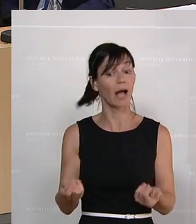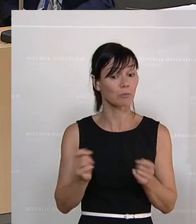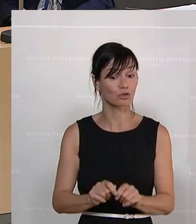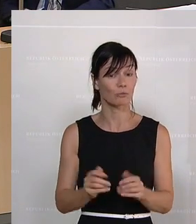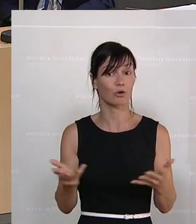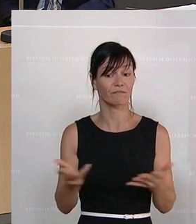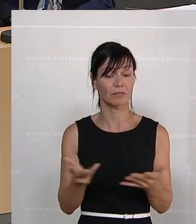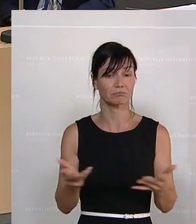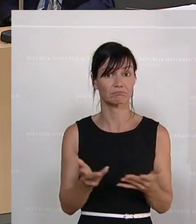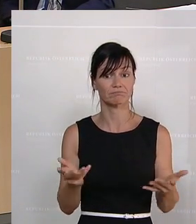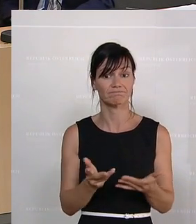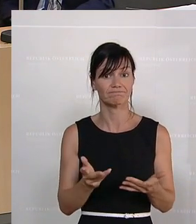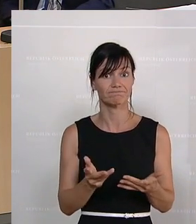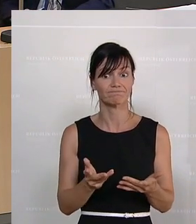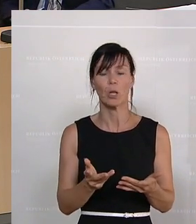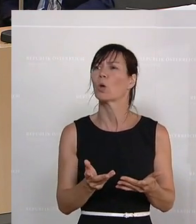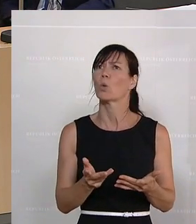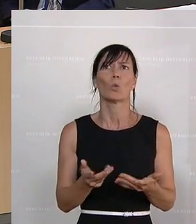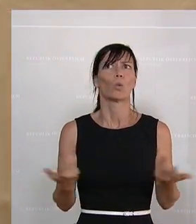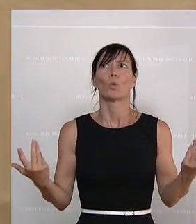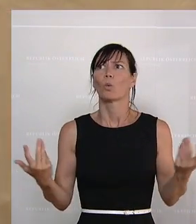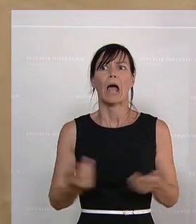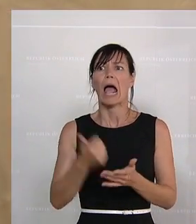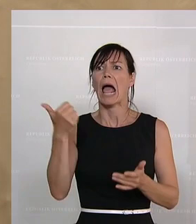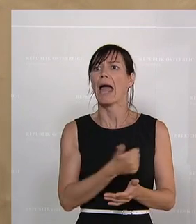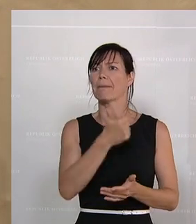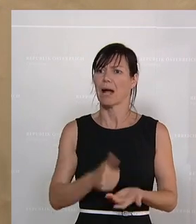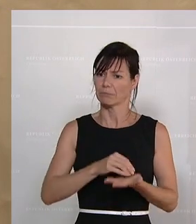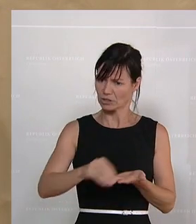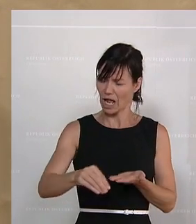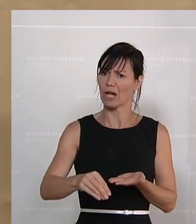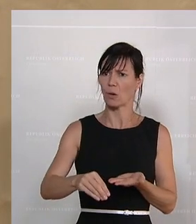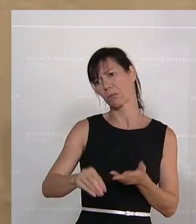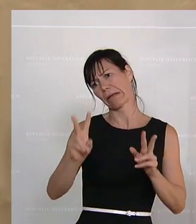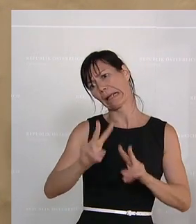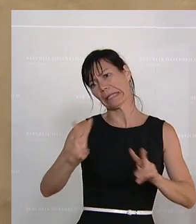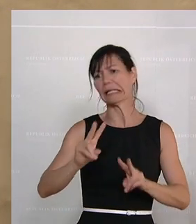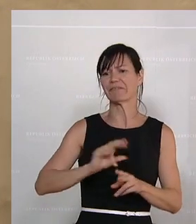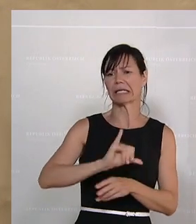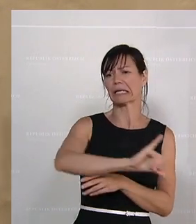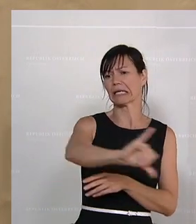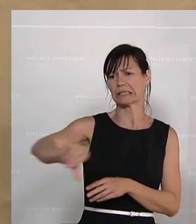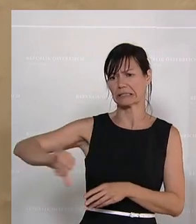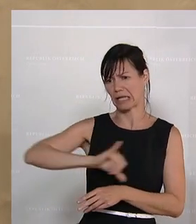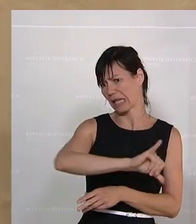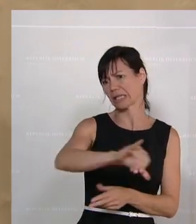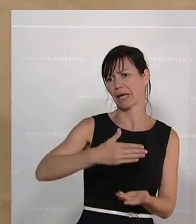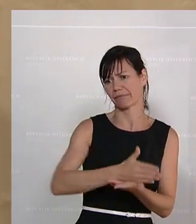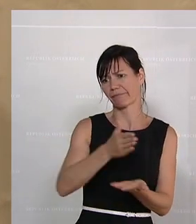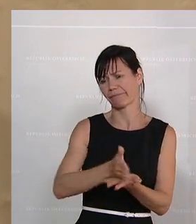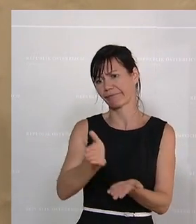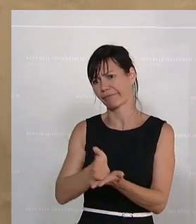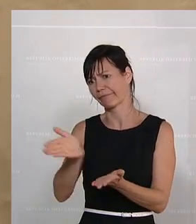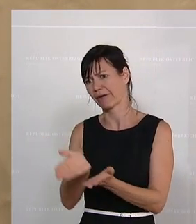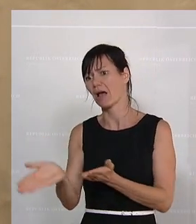eine verteilung von einmalzahlungen im wesentlichen mit der gießkanne der größte geldbetrag geht für die gießkanne auf für